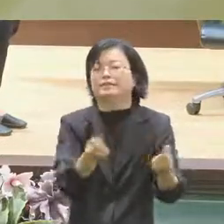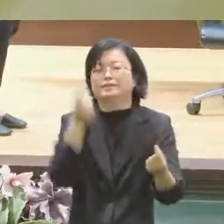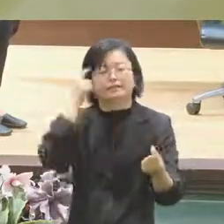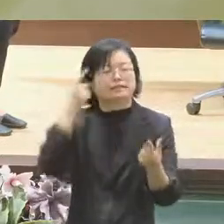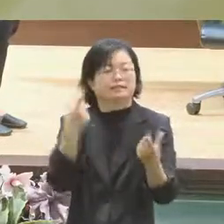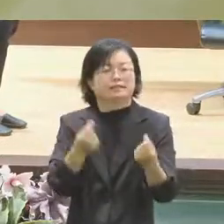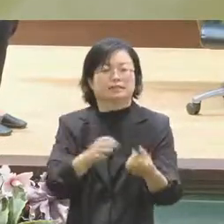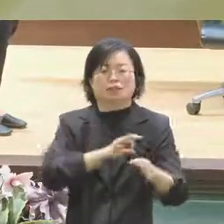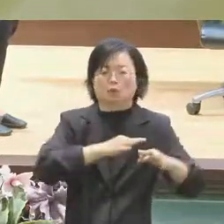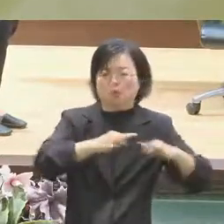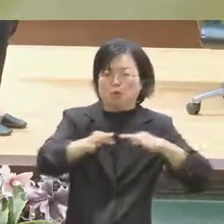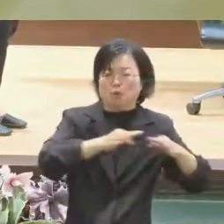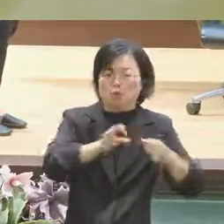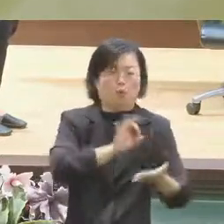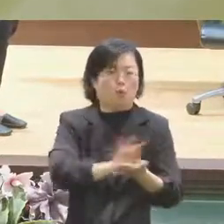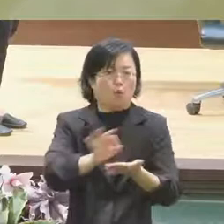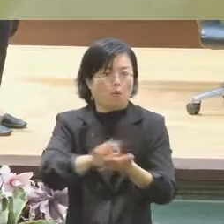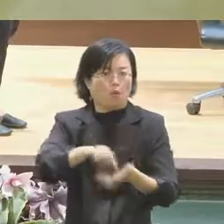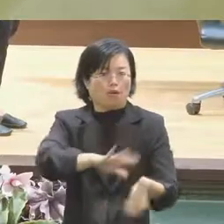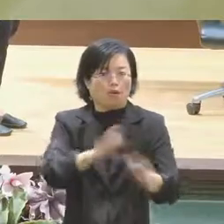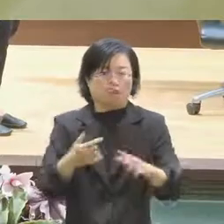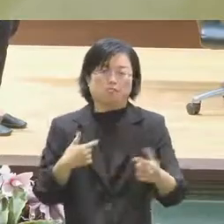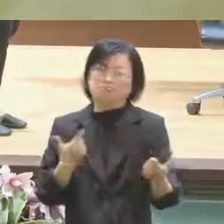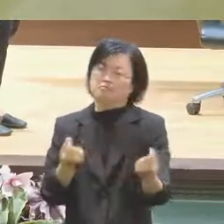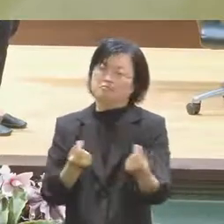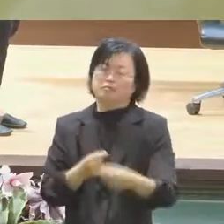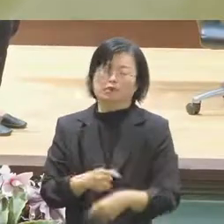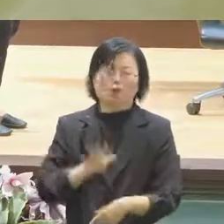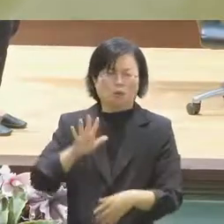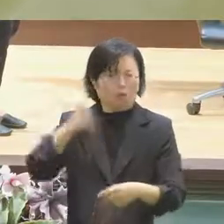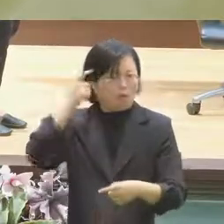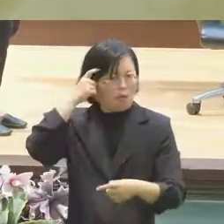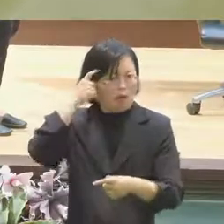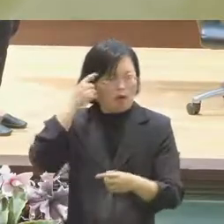实的确是会有各种想不到限制，那我们